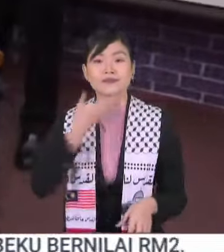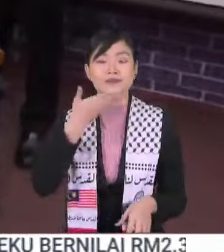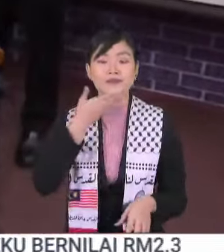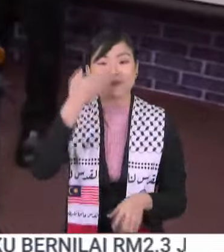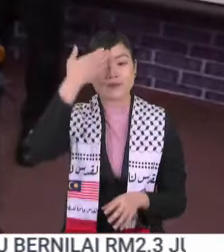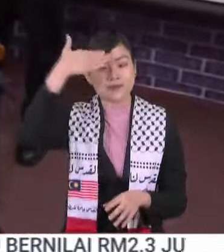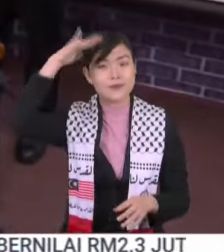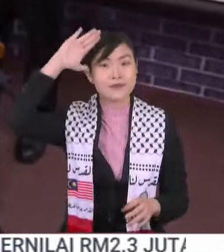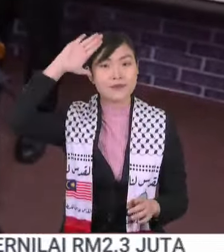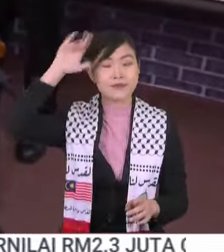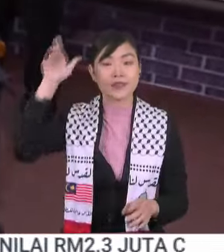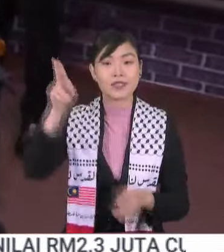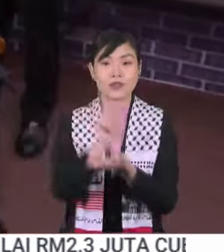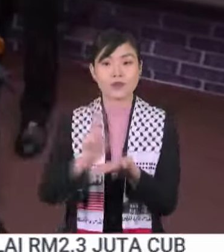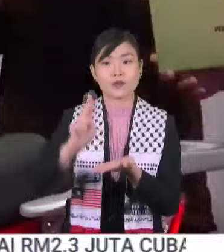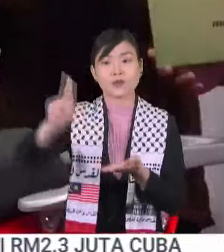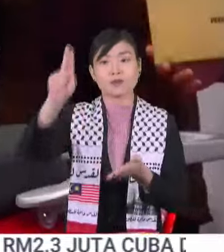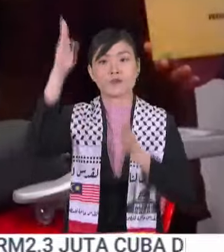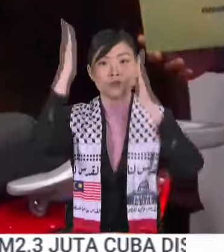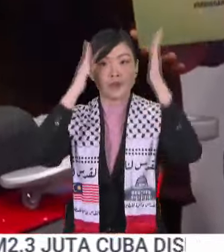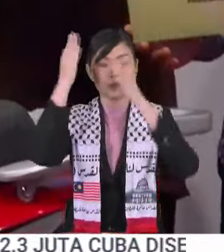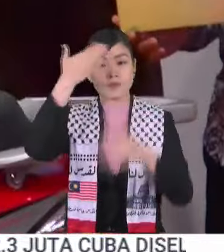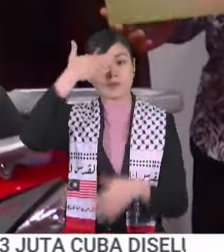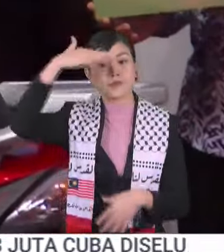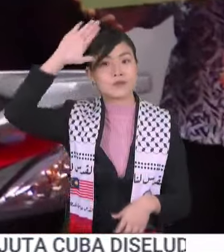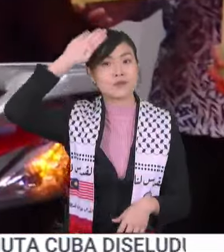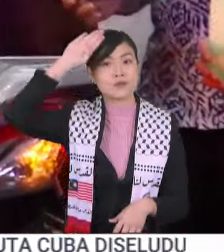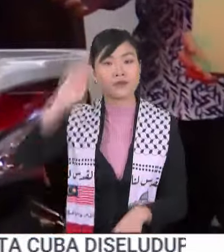Putra jamalullal di Universiti Malaysia